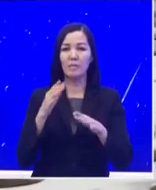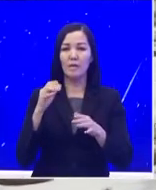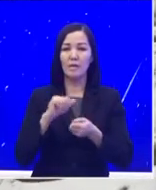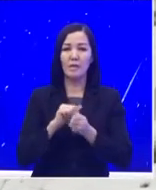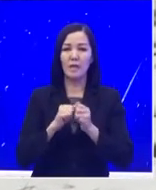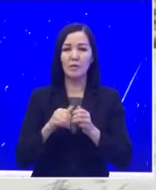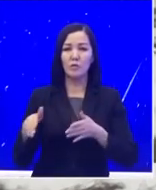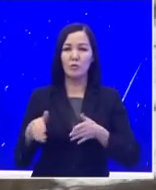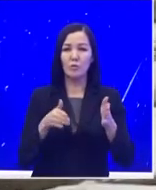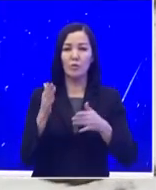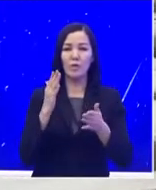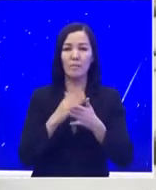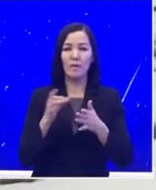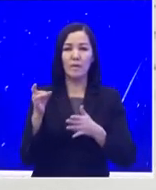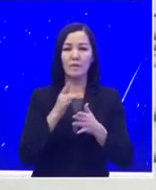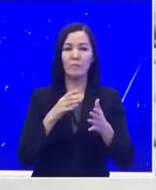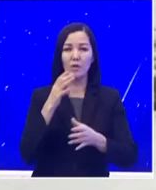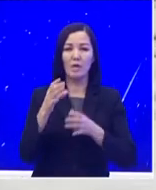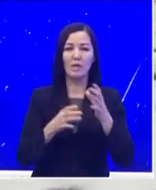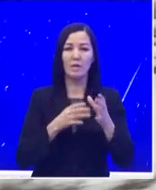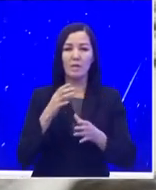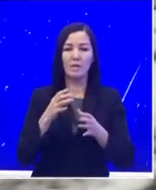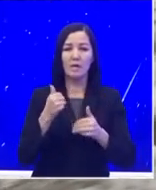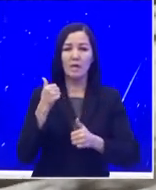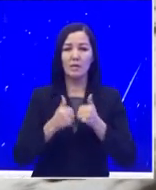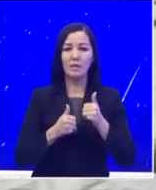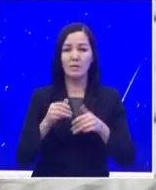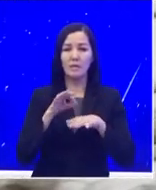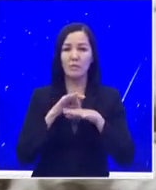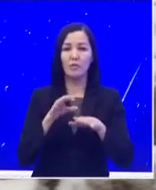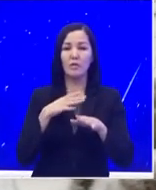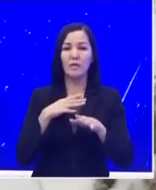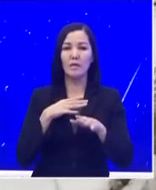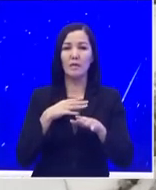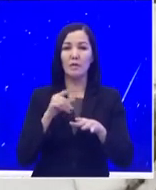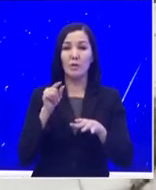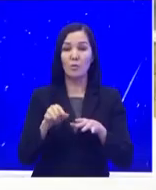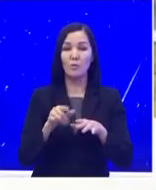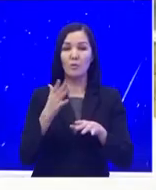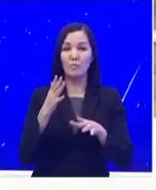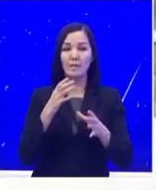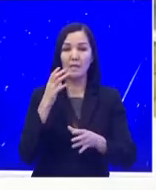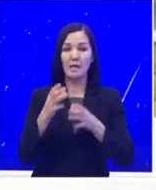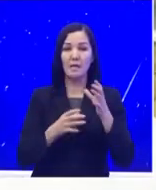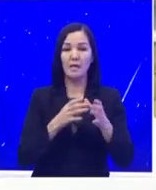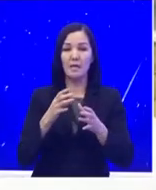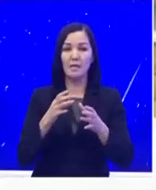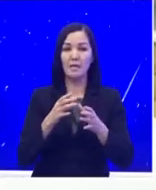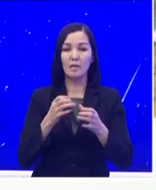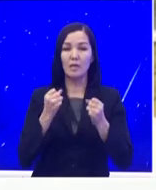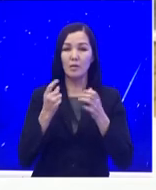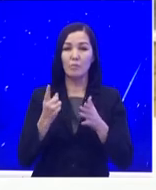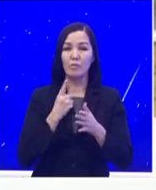бар. Бұл кешенде республикалық және халықаралық деңгейдегі жарыстар ұйымдастырылады. Осы жерден 5 халықаралық дәрежедегі спорт шебері